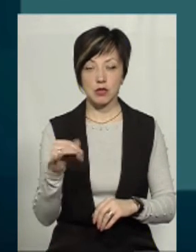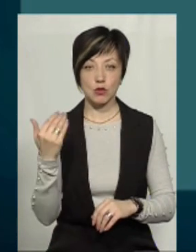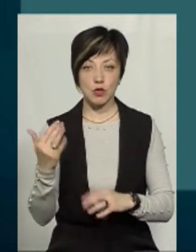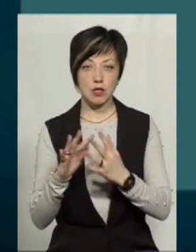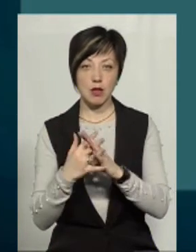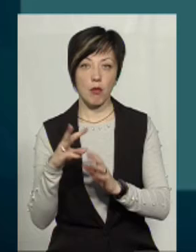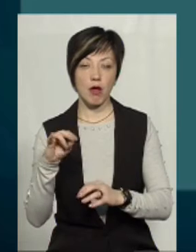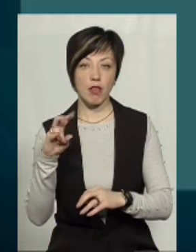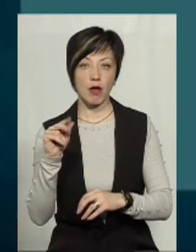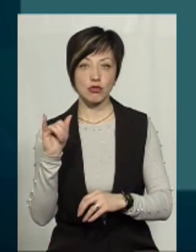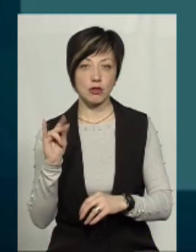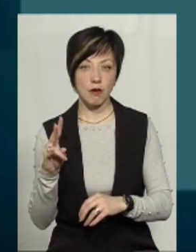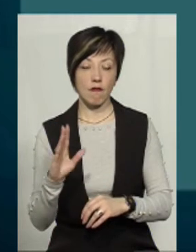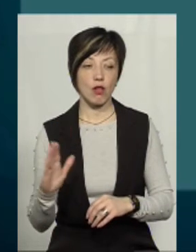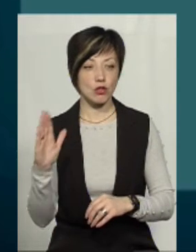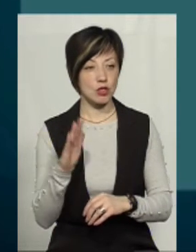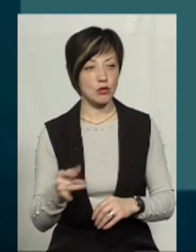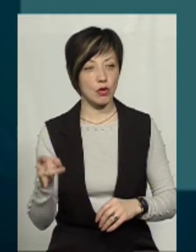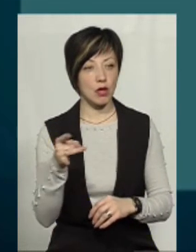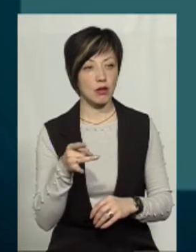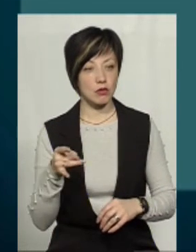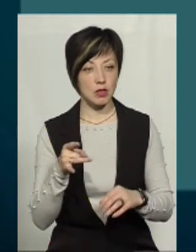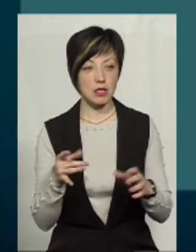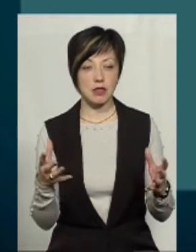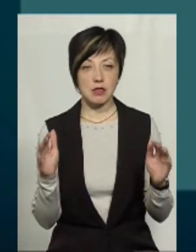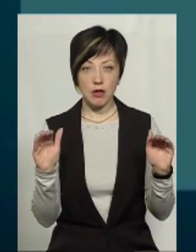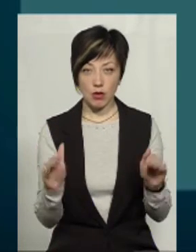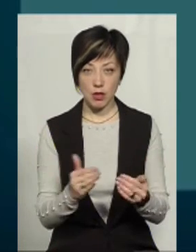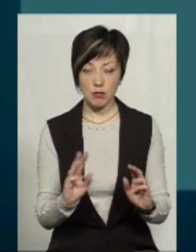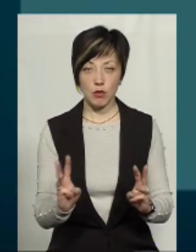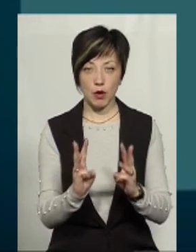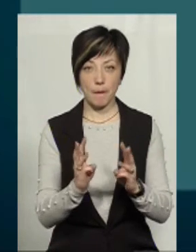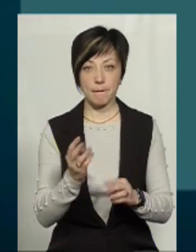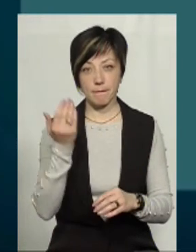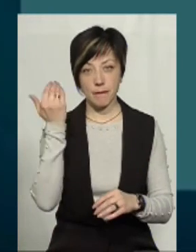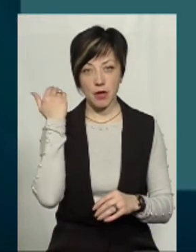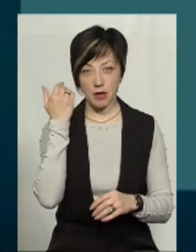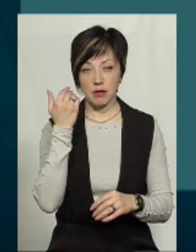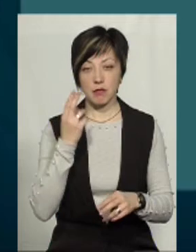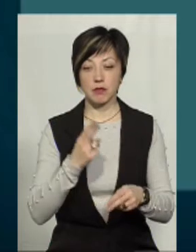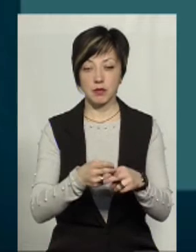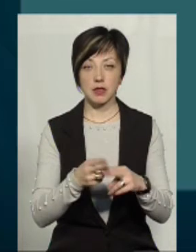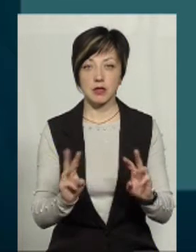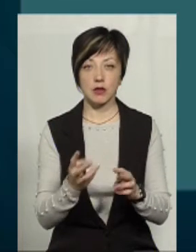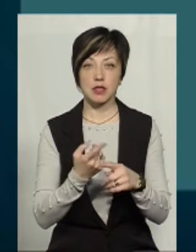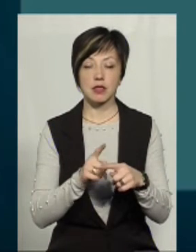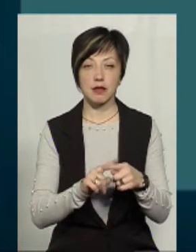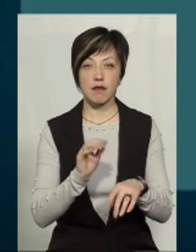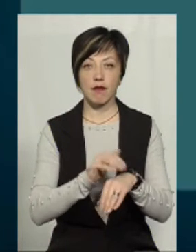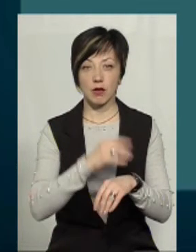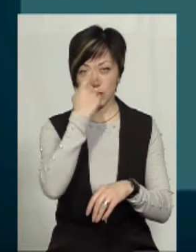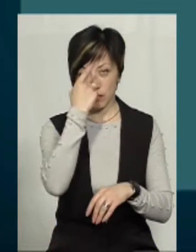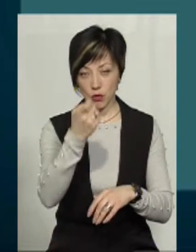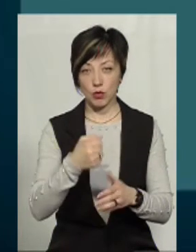села Маначин Волочиського району. З метою локалізації пожежі та попередження подальших загорань про даний факт було повідомлено